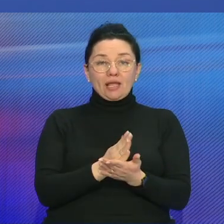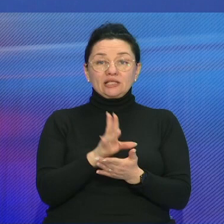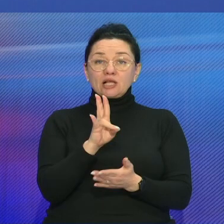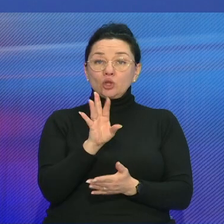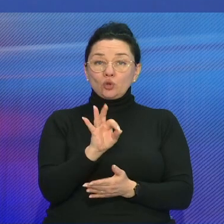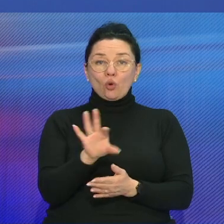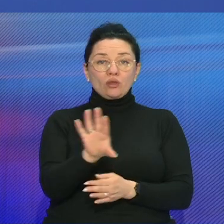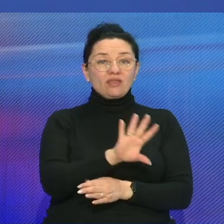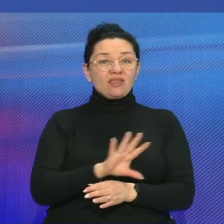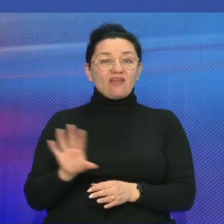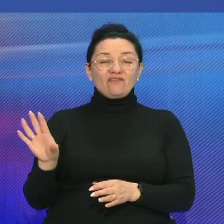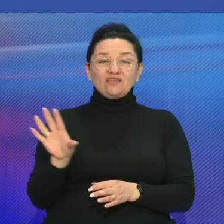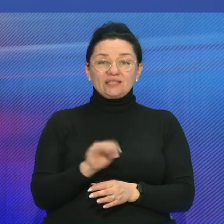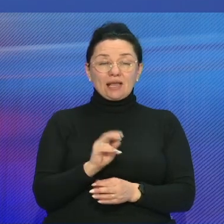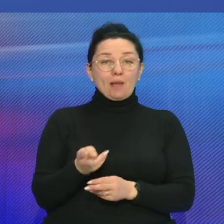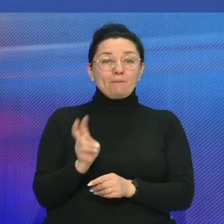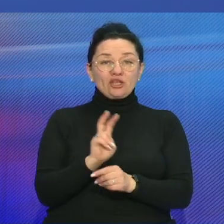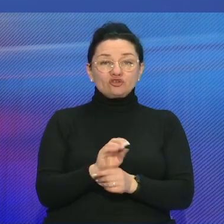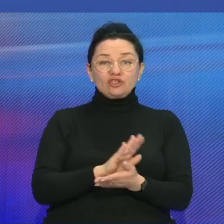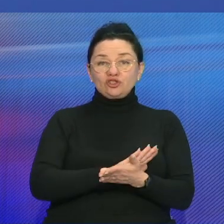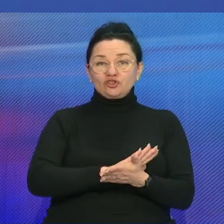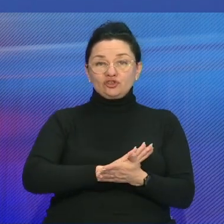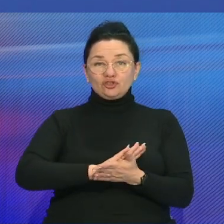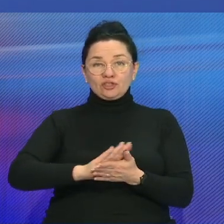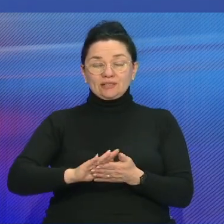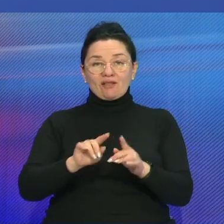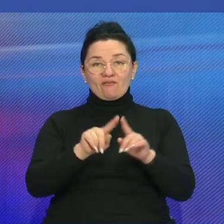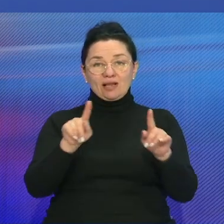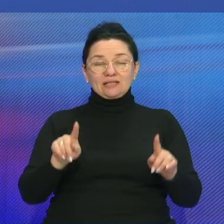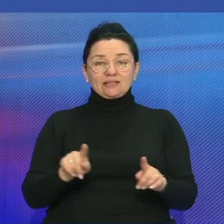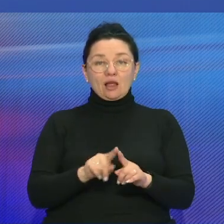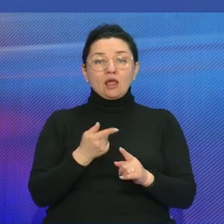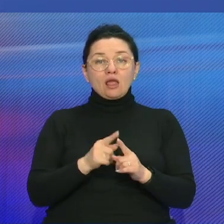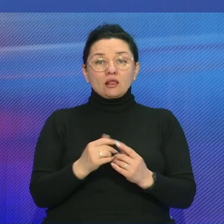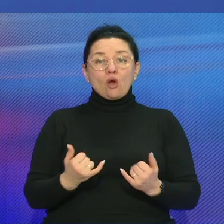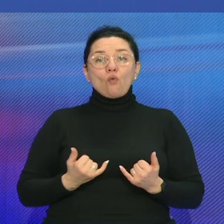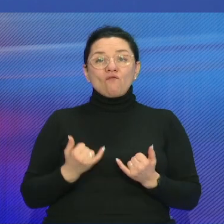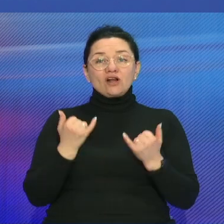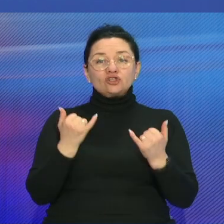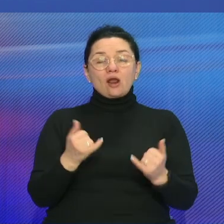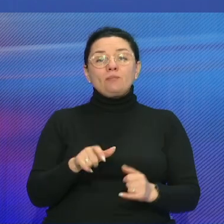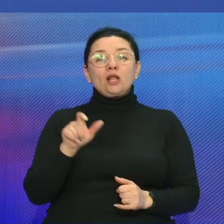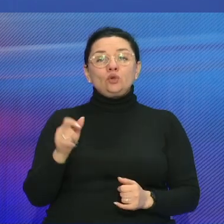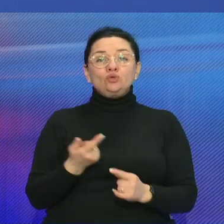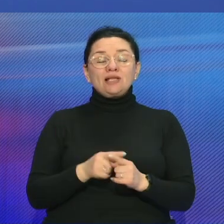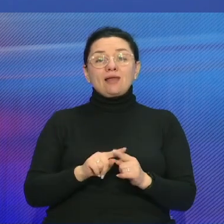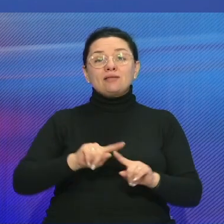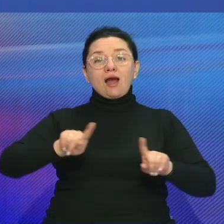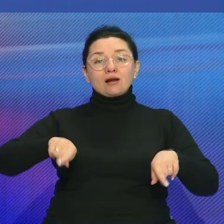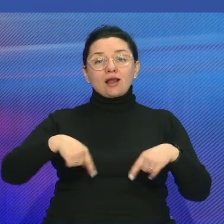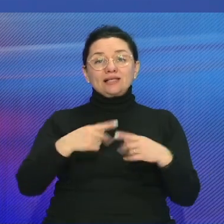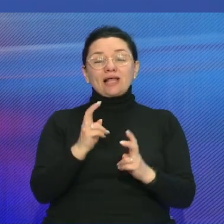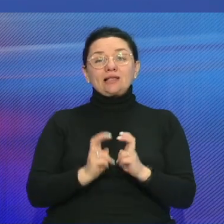пришли из чистого листа. Раз, второе, это уважаемые люди, которые организаторы производства,